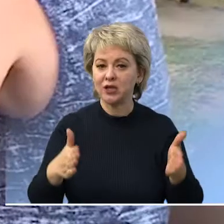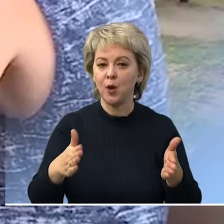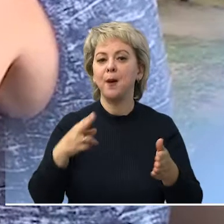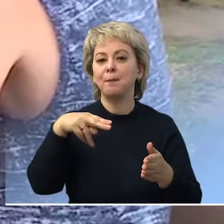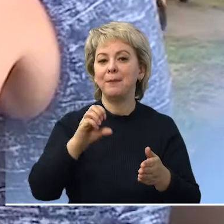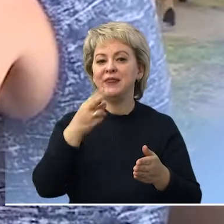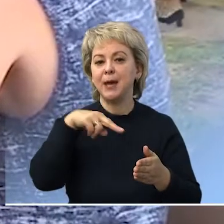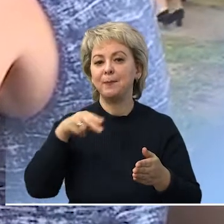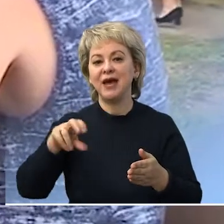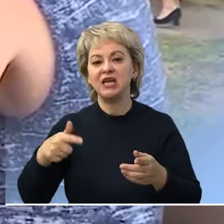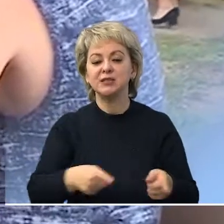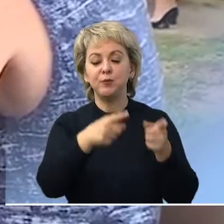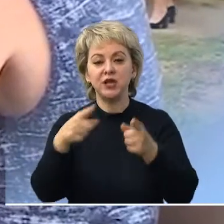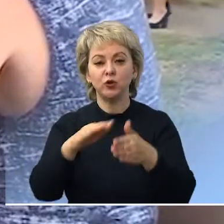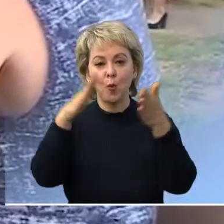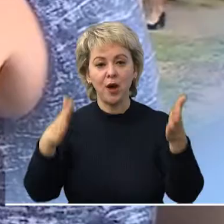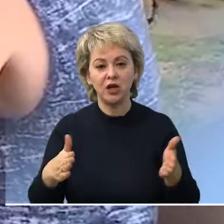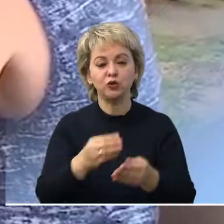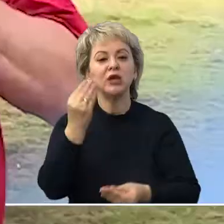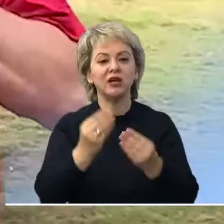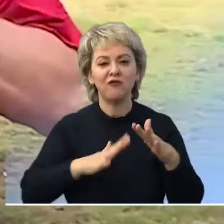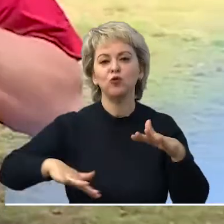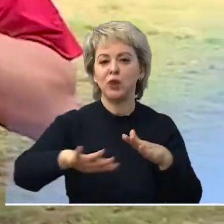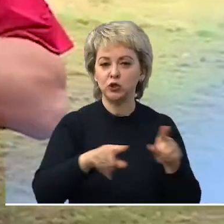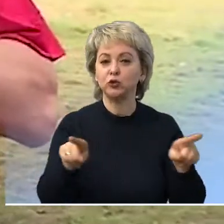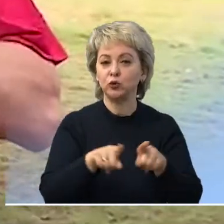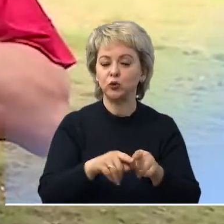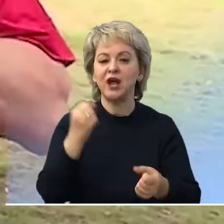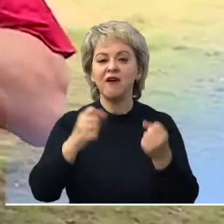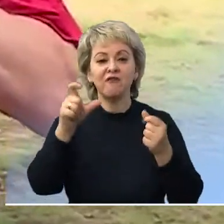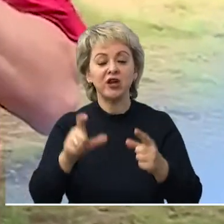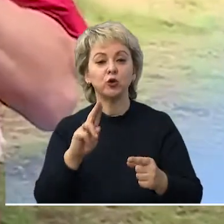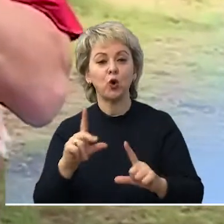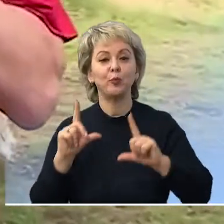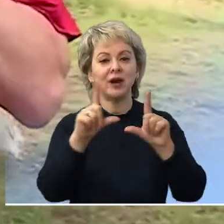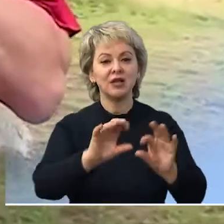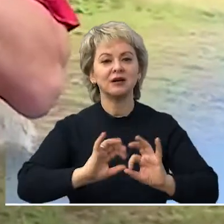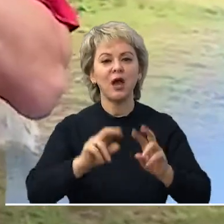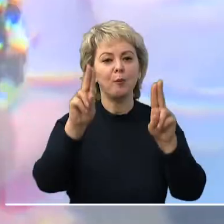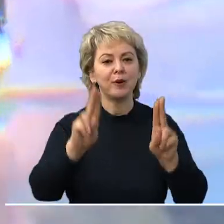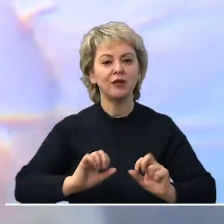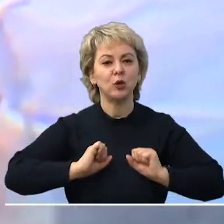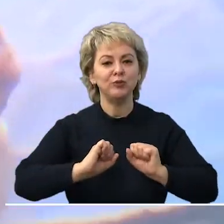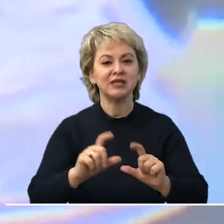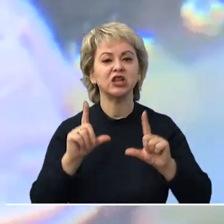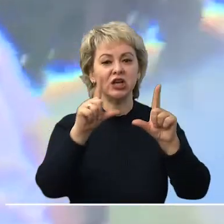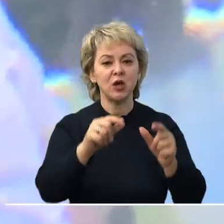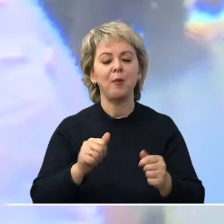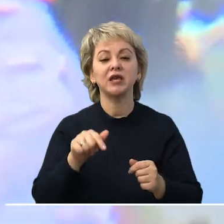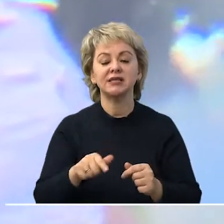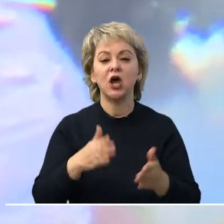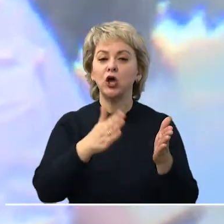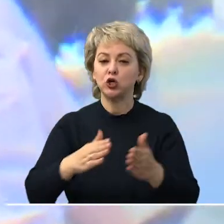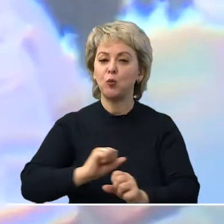пост ДПС, передвижной мобильный пункт и даже игровую площадку. Водителям-транзитникам рассказывают о правилах безопасных длительных